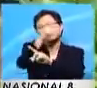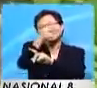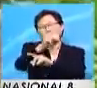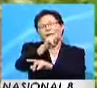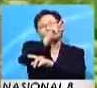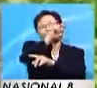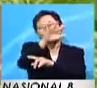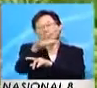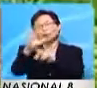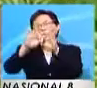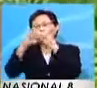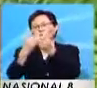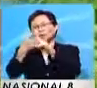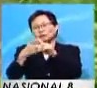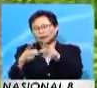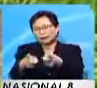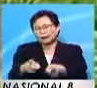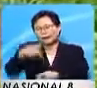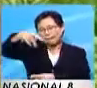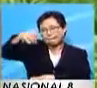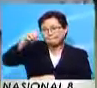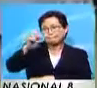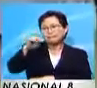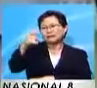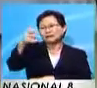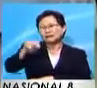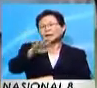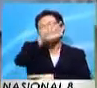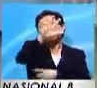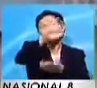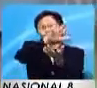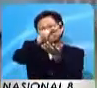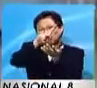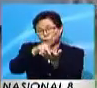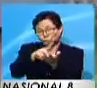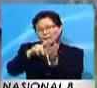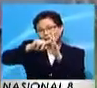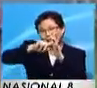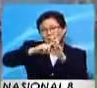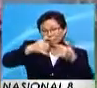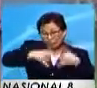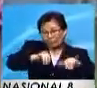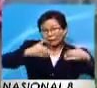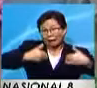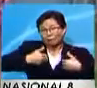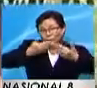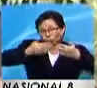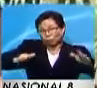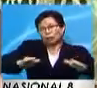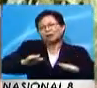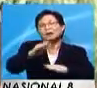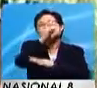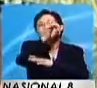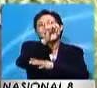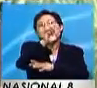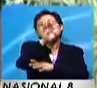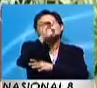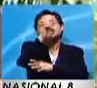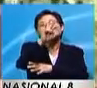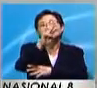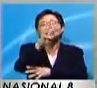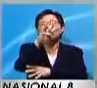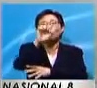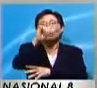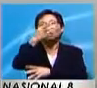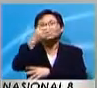25 keluarga dari daerah pendang lima pusat pemindahan yang masih beroperasi ialah pusat pemindahan Cenderawasih di pendang